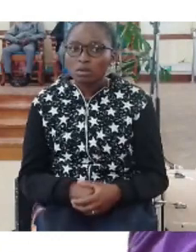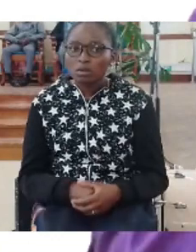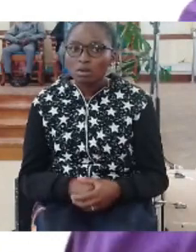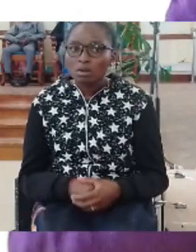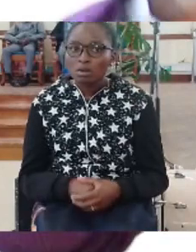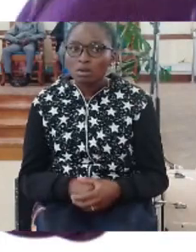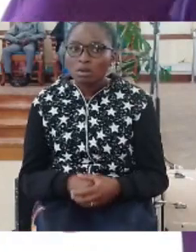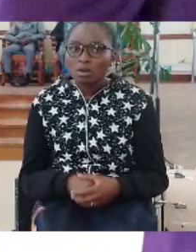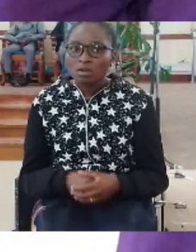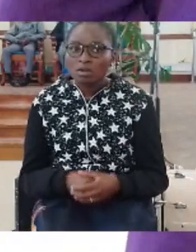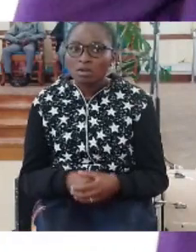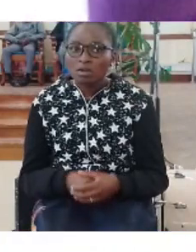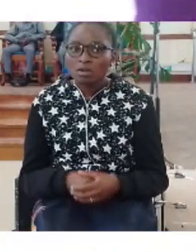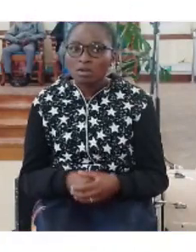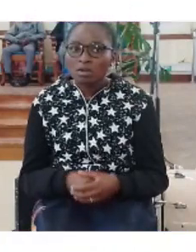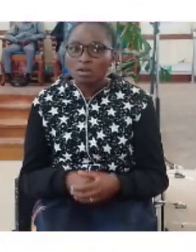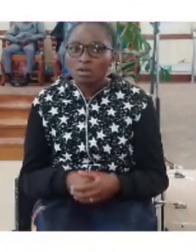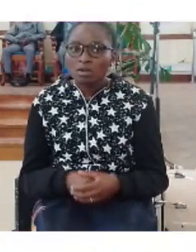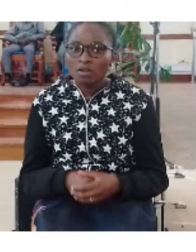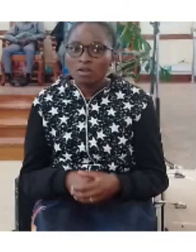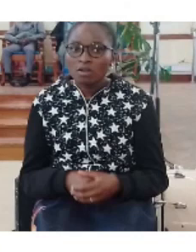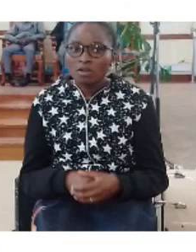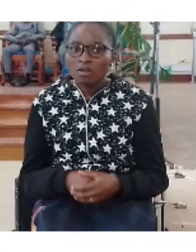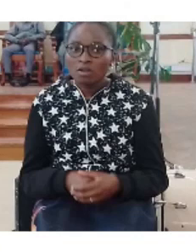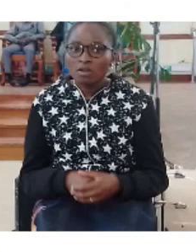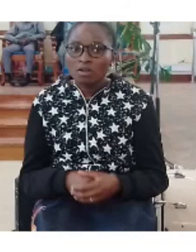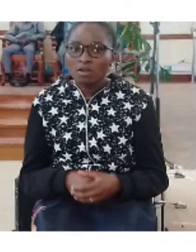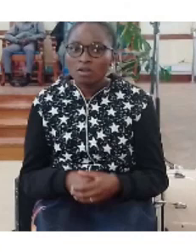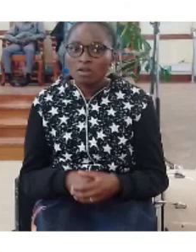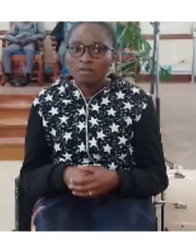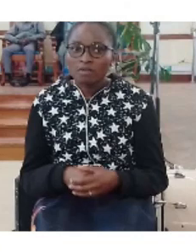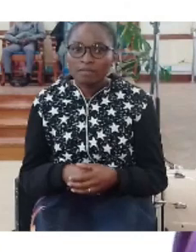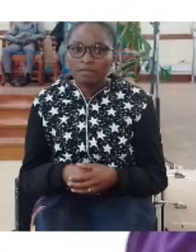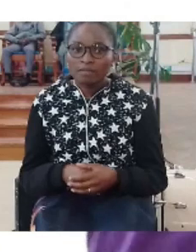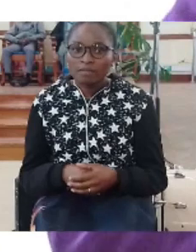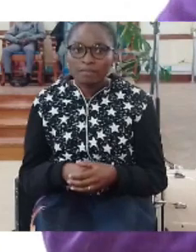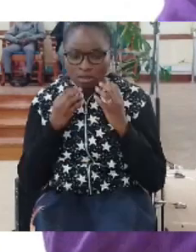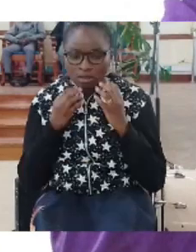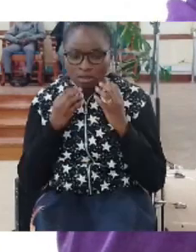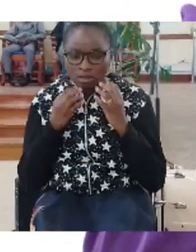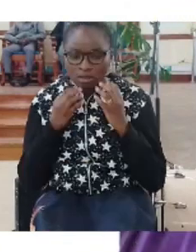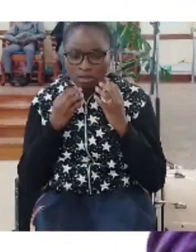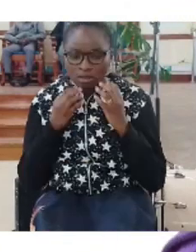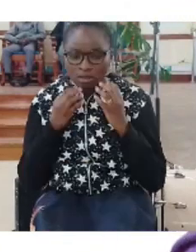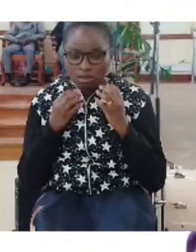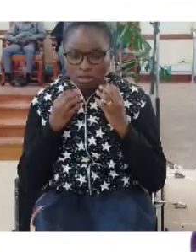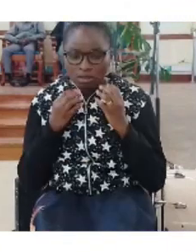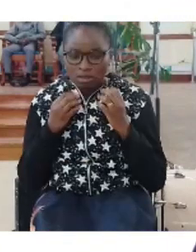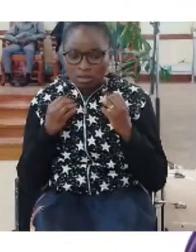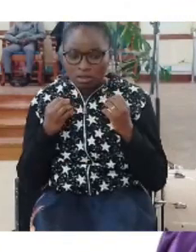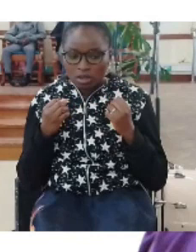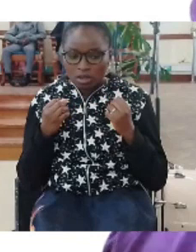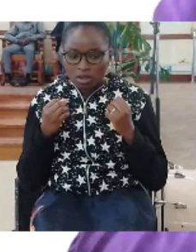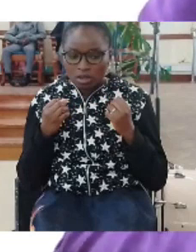no Ayubu ari na ritho rionaga kuraihu na nikionerito arume Ngai oigire ndokire thino moko matheri na